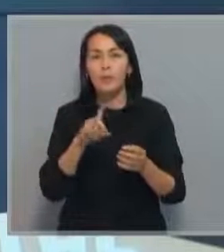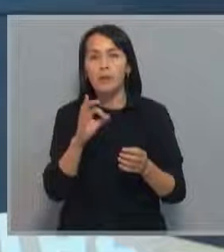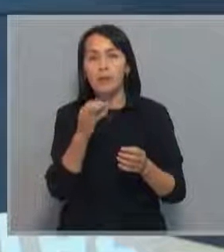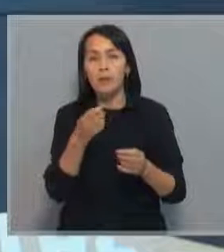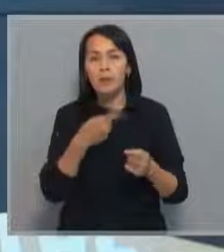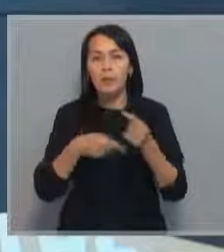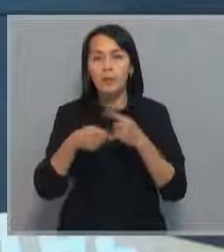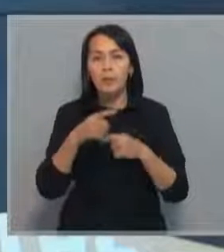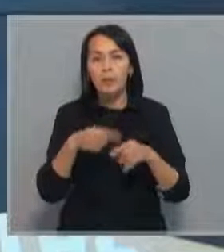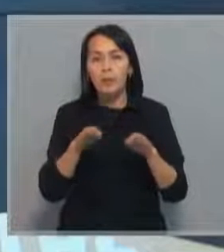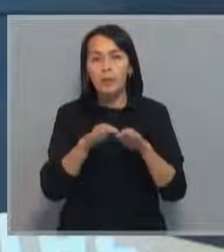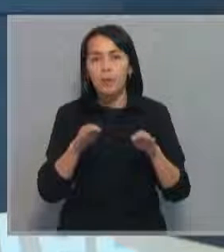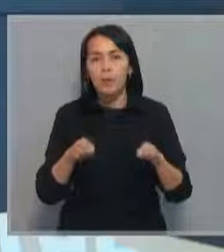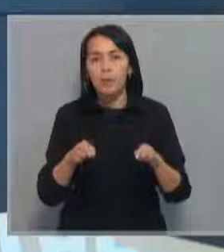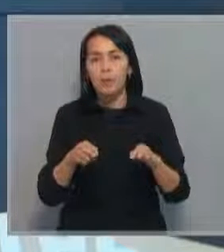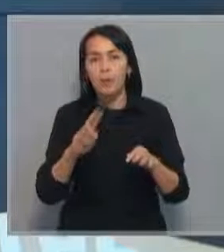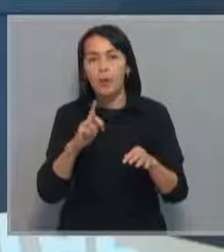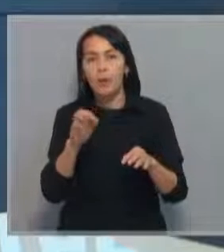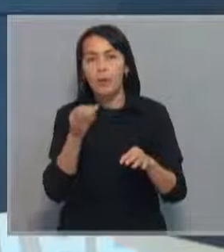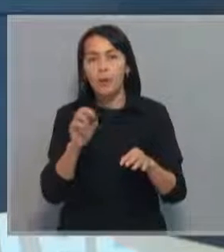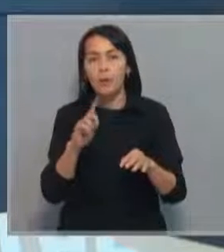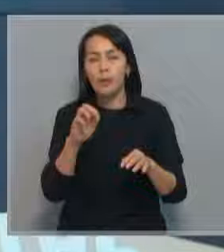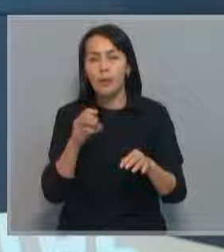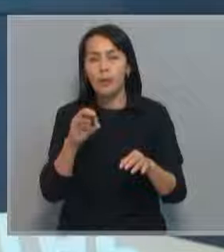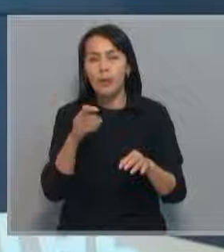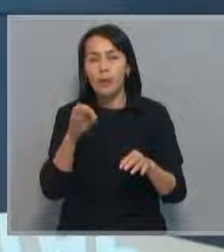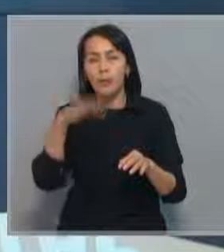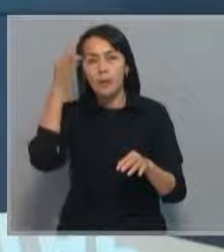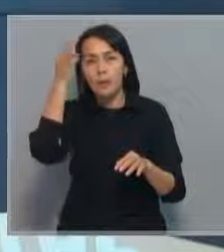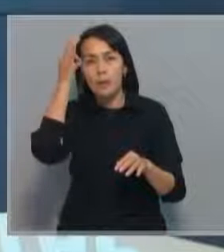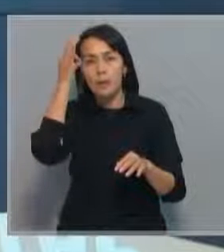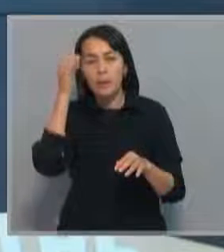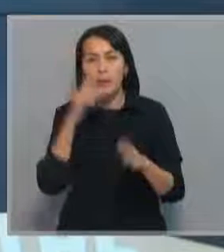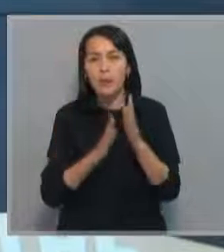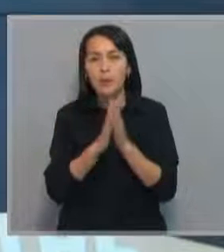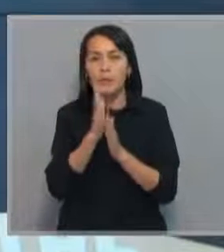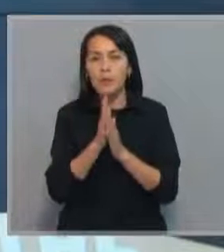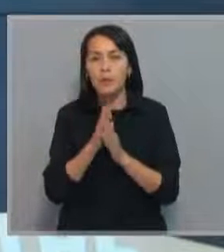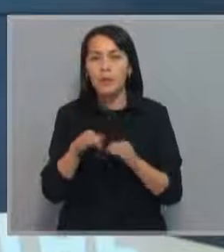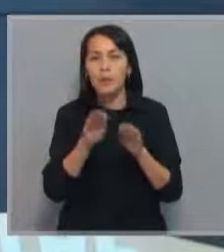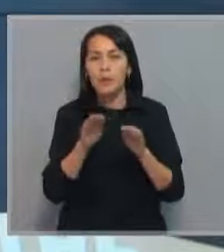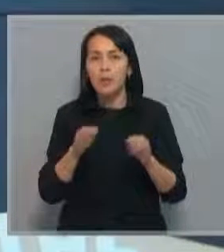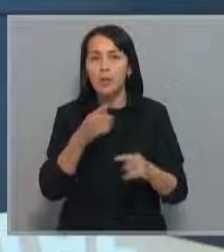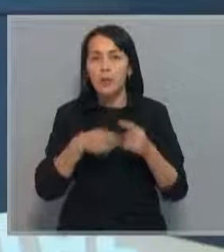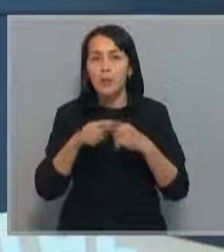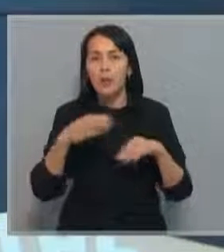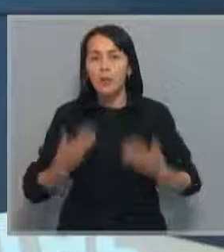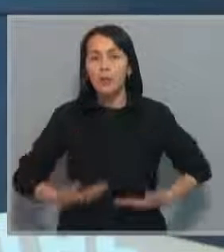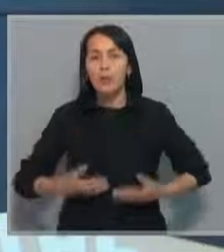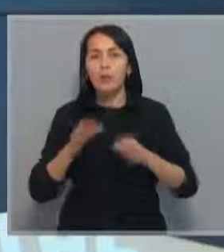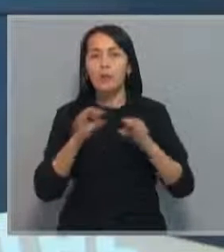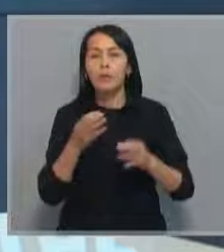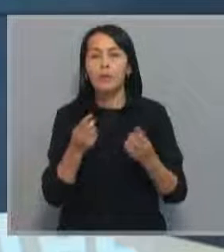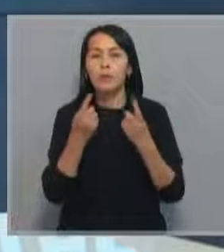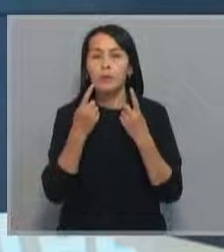бабаның ұрпағы түгелден тараған Қоңырбай, Кекібай, Елікбайларды еске алып, өскелең ұрпаққа бабалар өмірін дәріптеді. Ұлттық